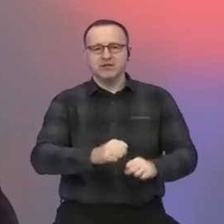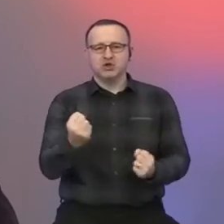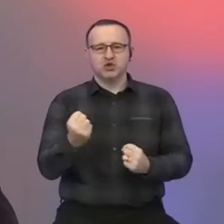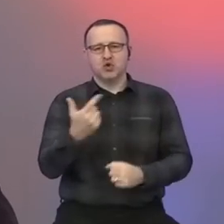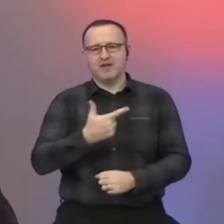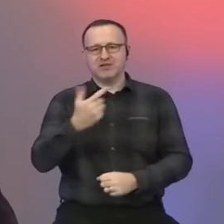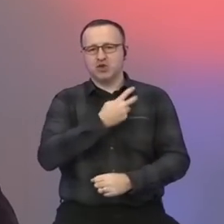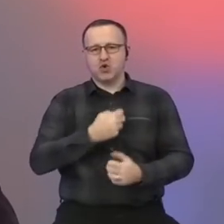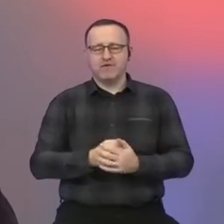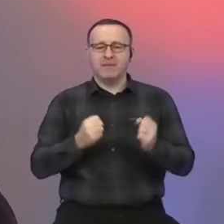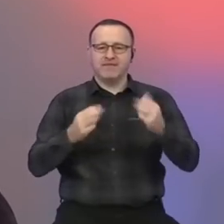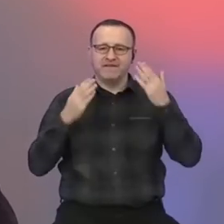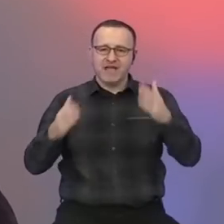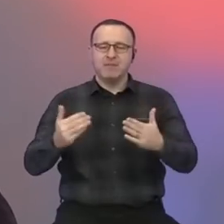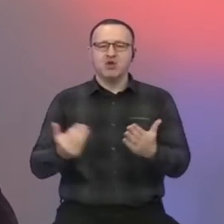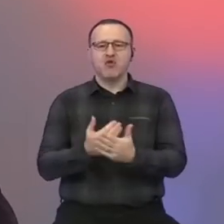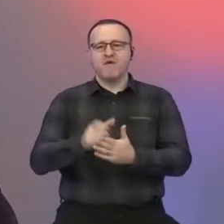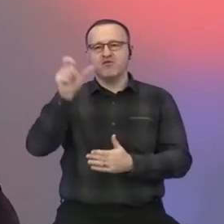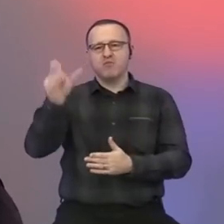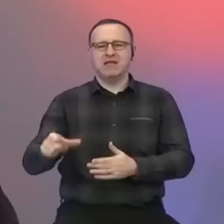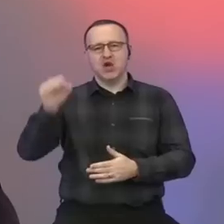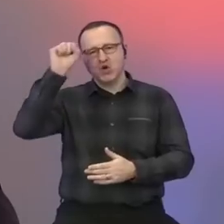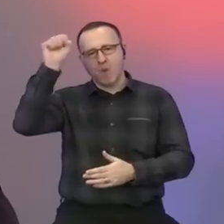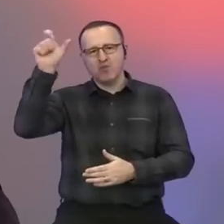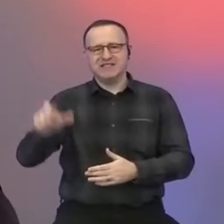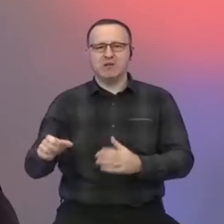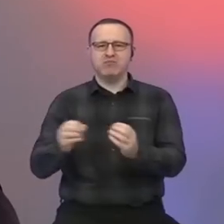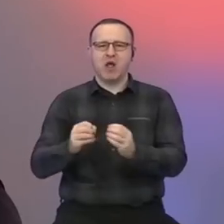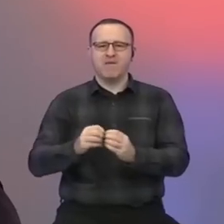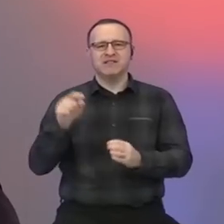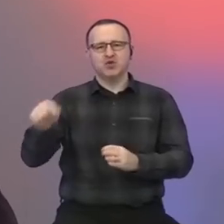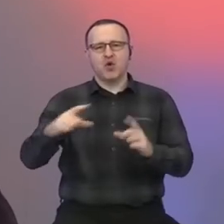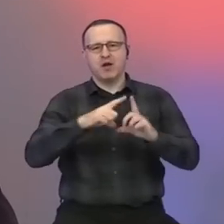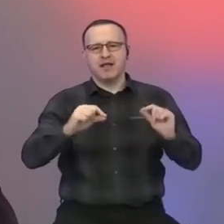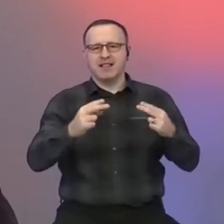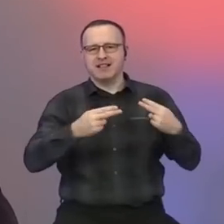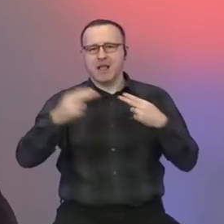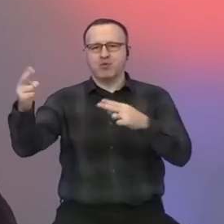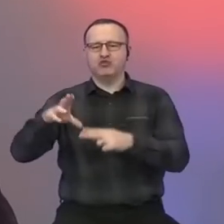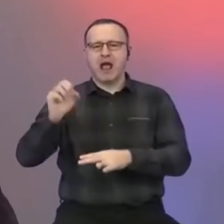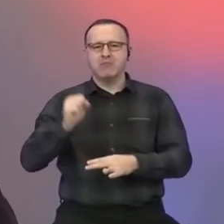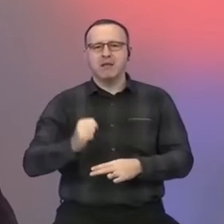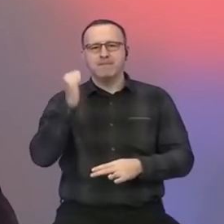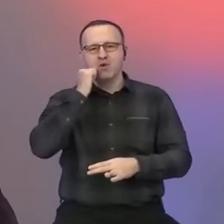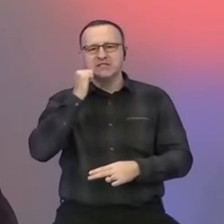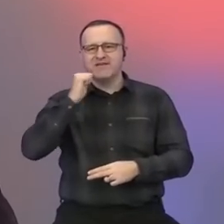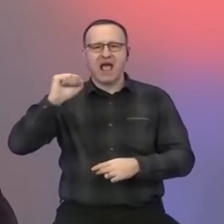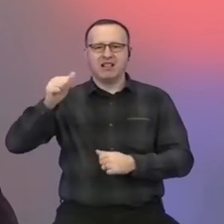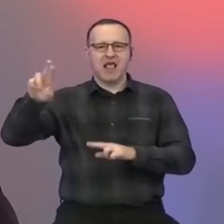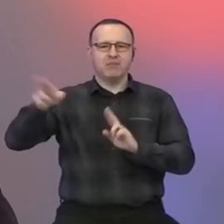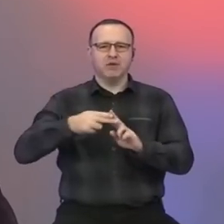Tak dúfajme, že novodobí Biľakovci tento list nedopíšu, alebo aspoň neodošlú, aby nám tu Kremeľ ten 68.